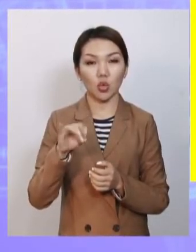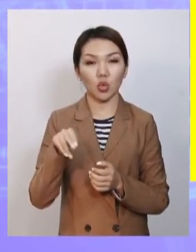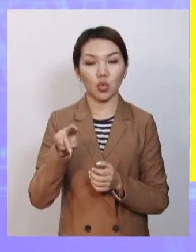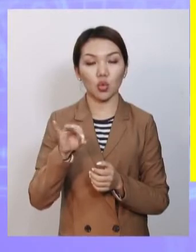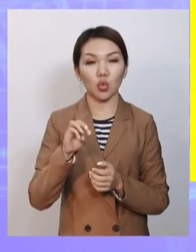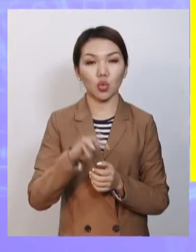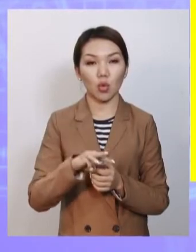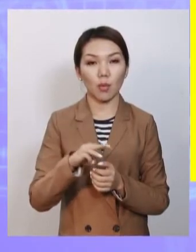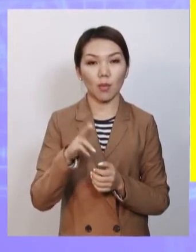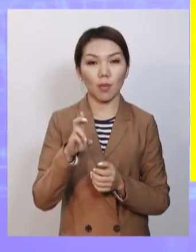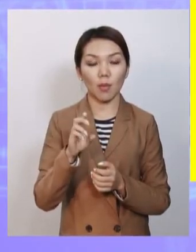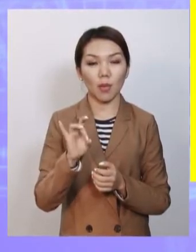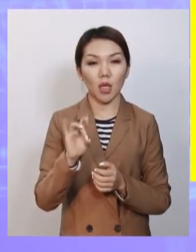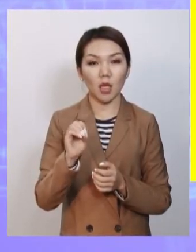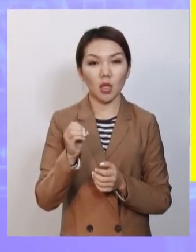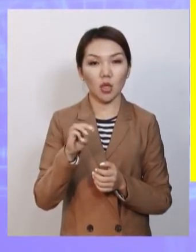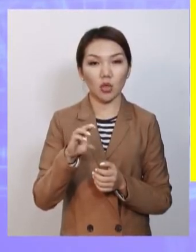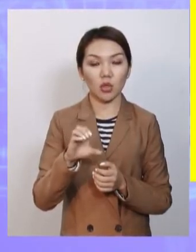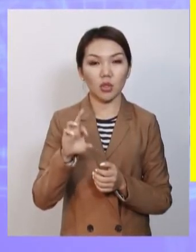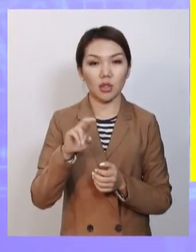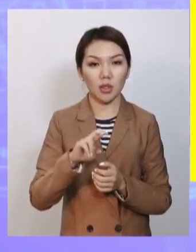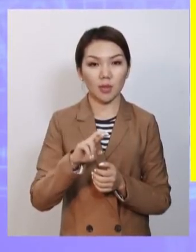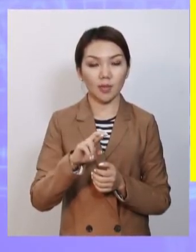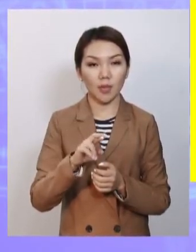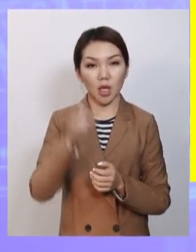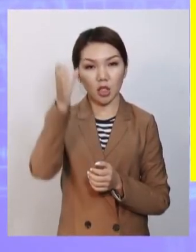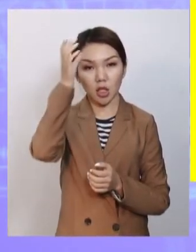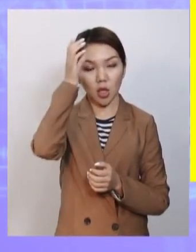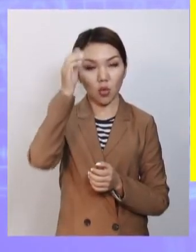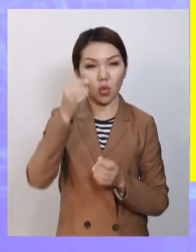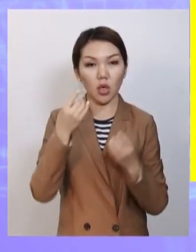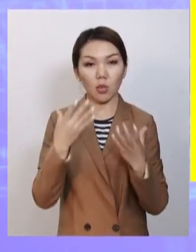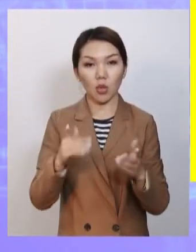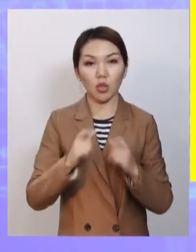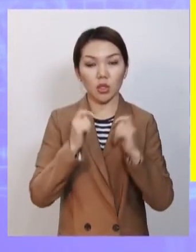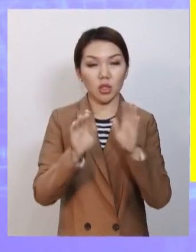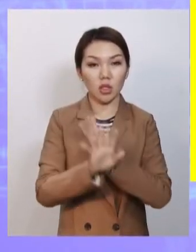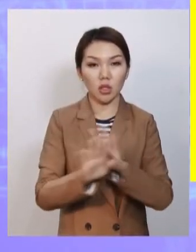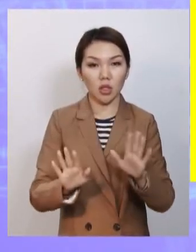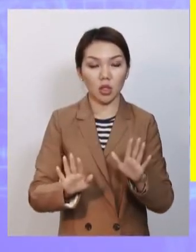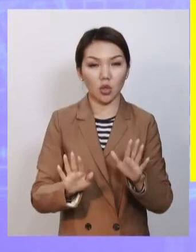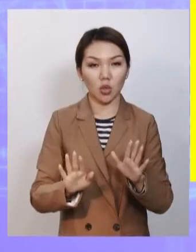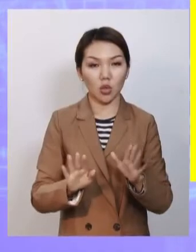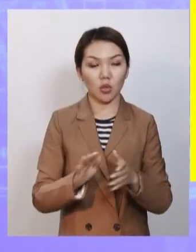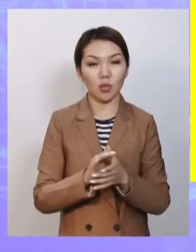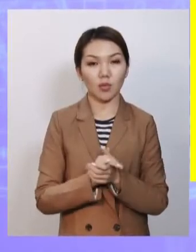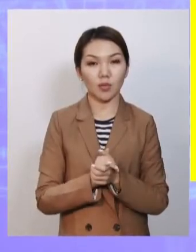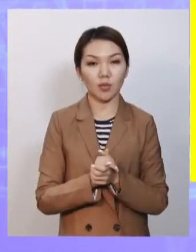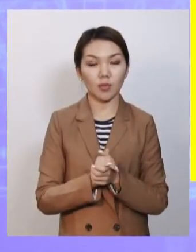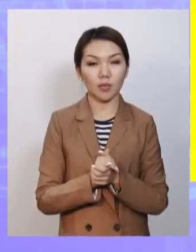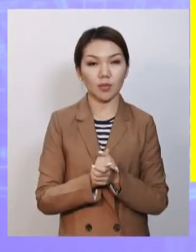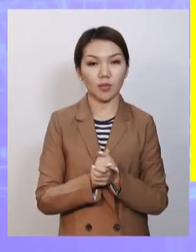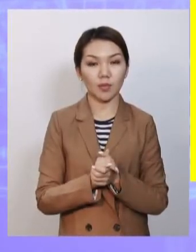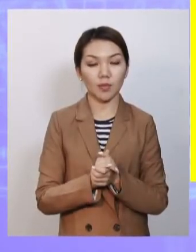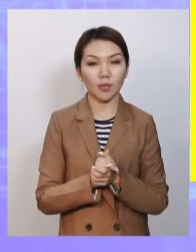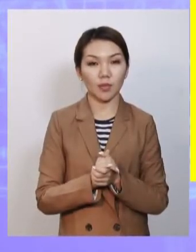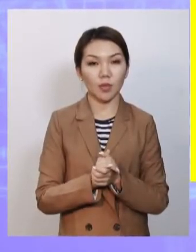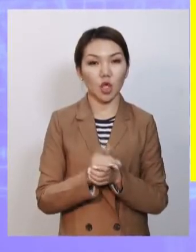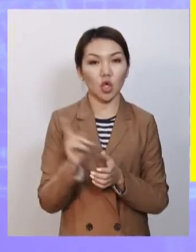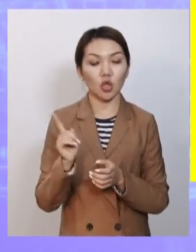вы понимаете смысл пословицы чтобы чему-то научиться